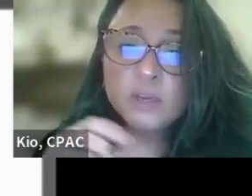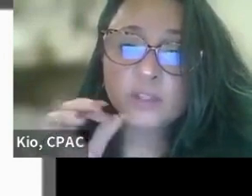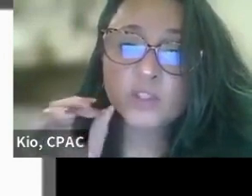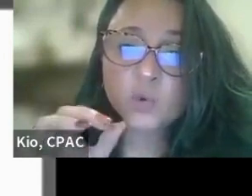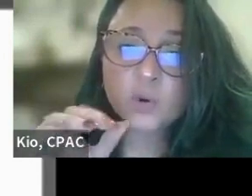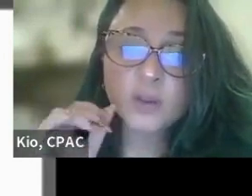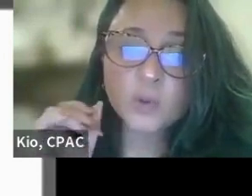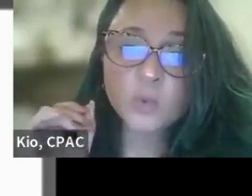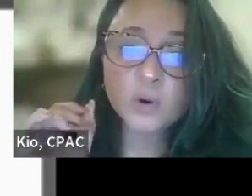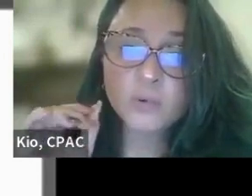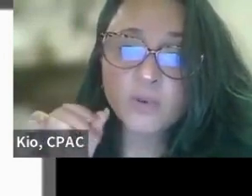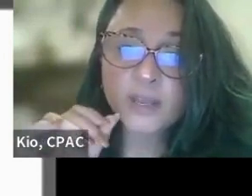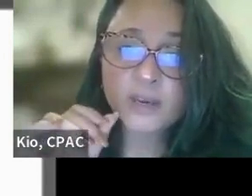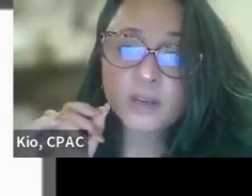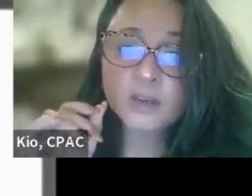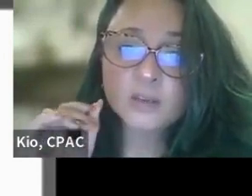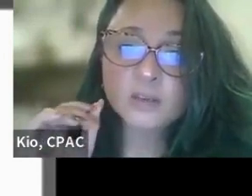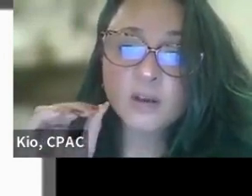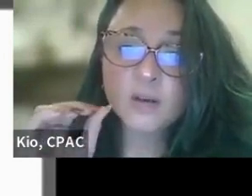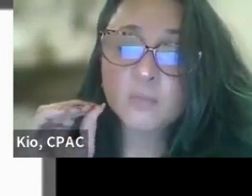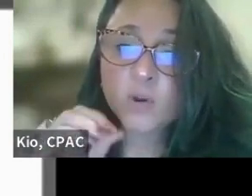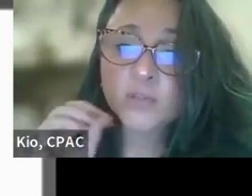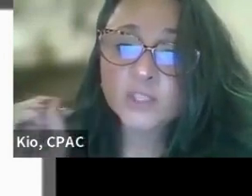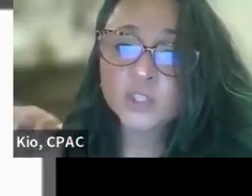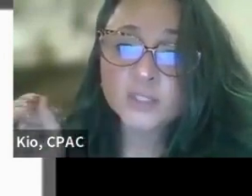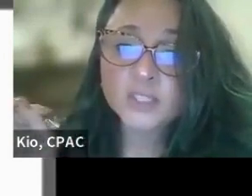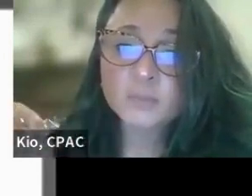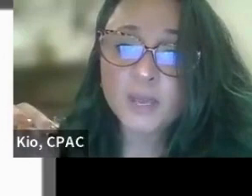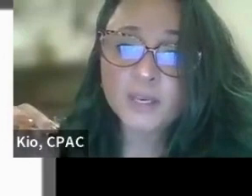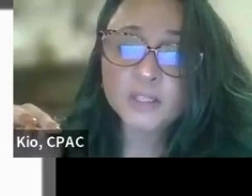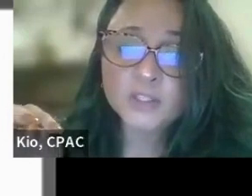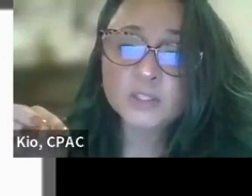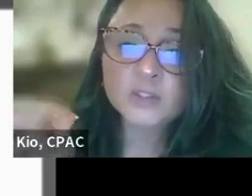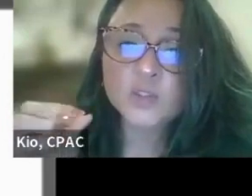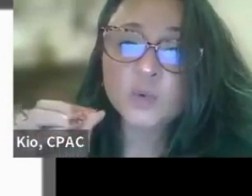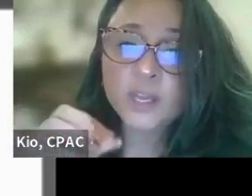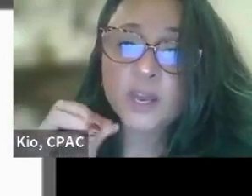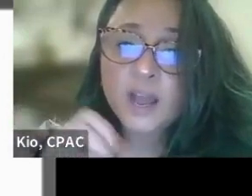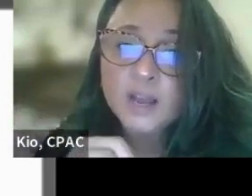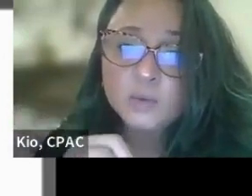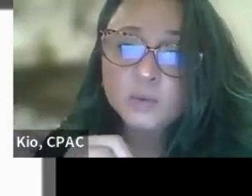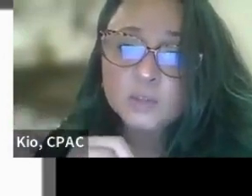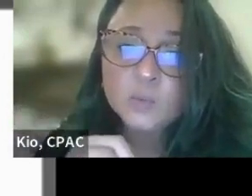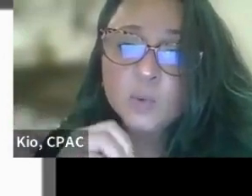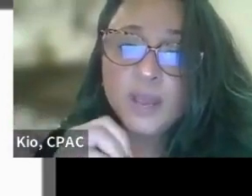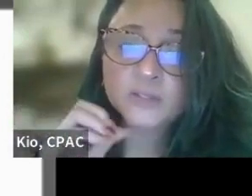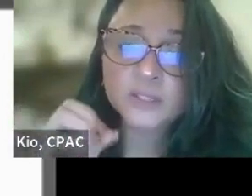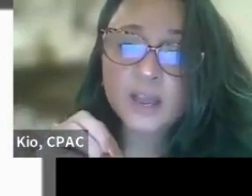认大家的语言服务的需求。